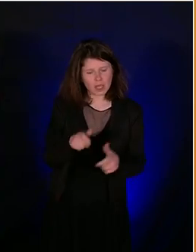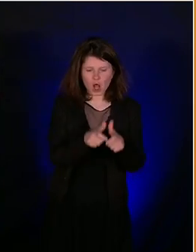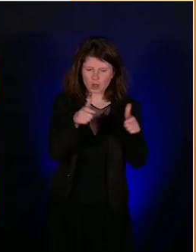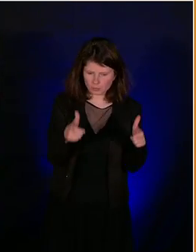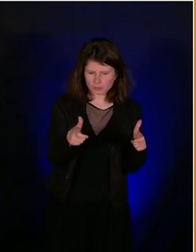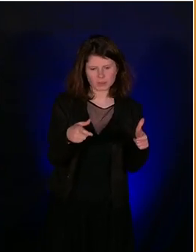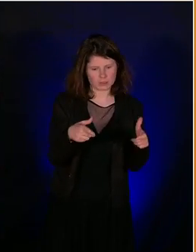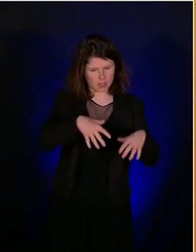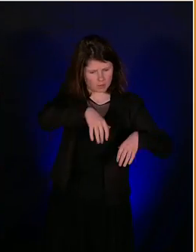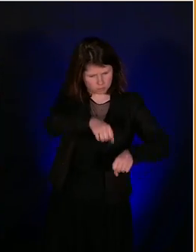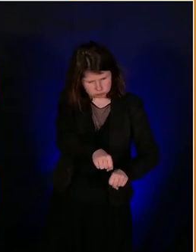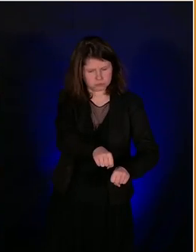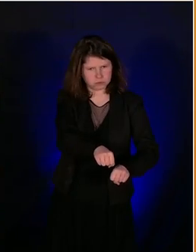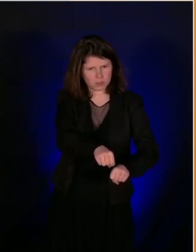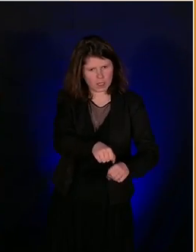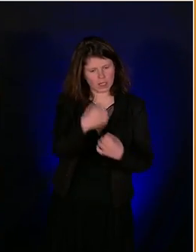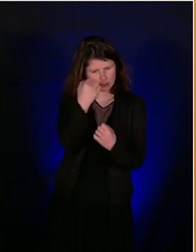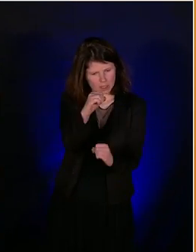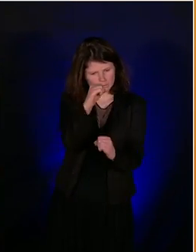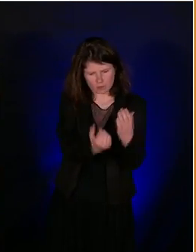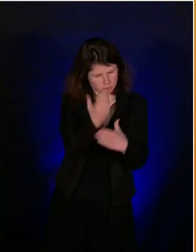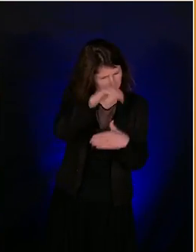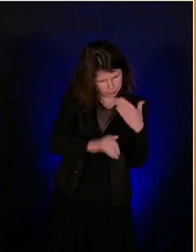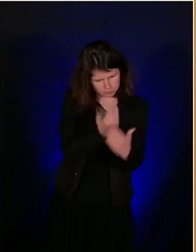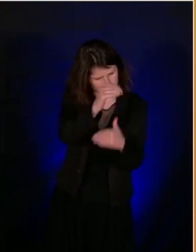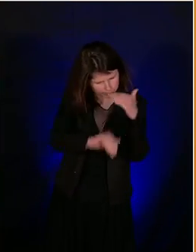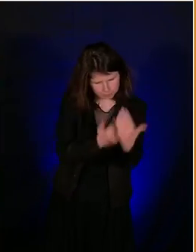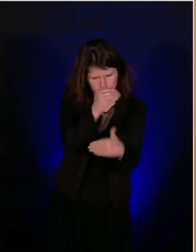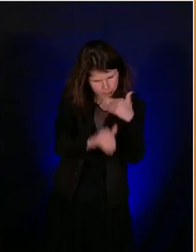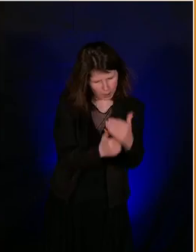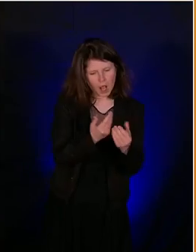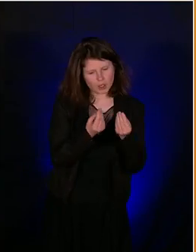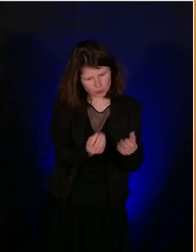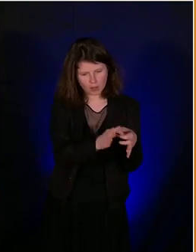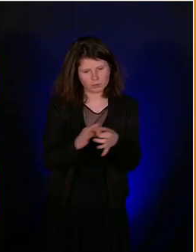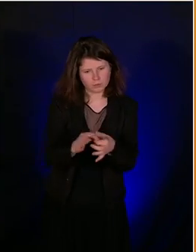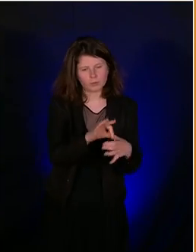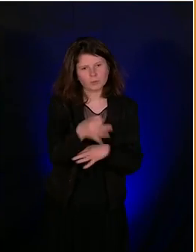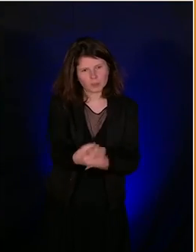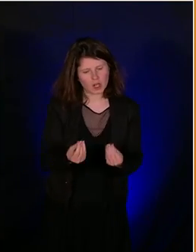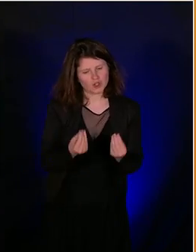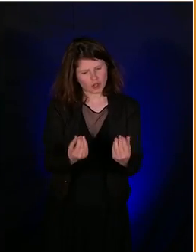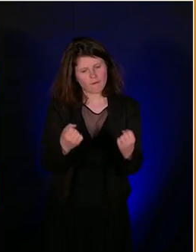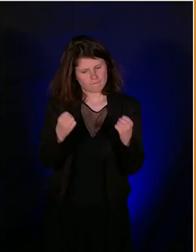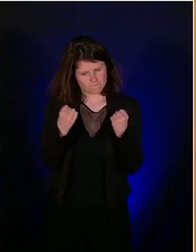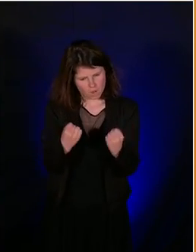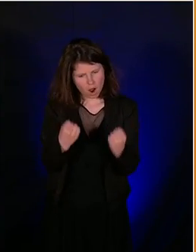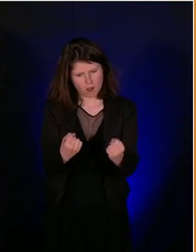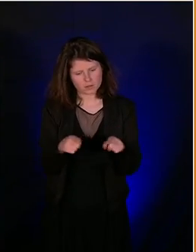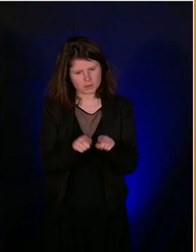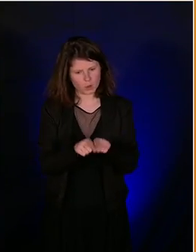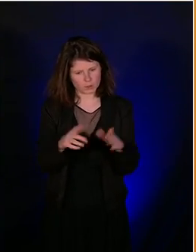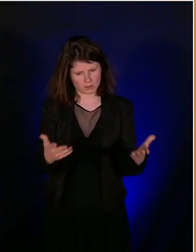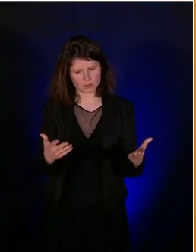piquets de grève jour et nuit créer des liens renforce notre détermination permet de garder sa dignité des moments de